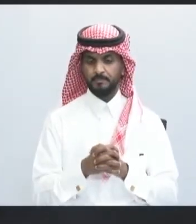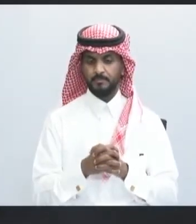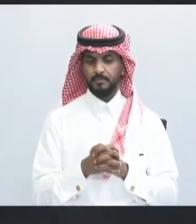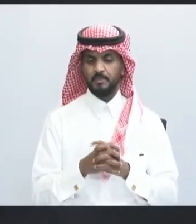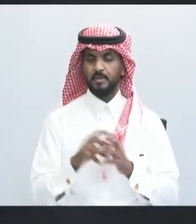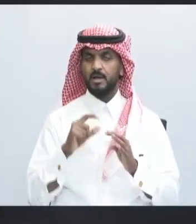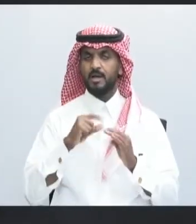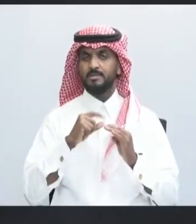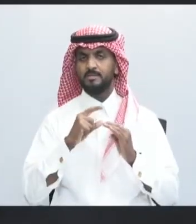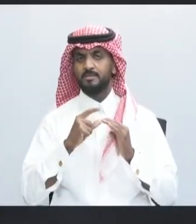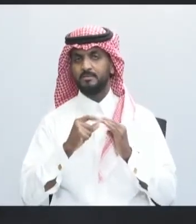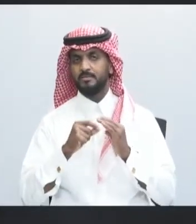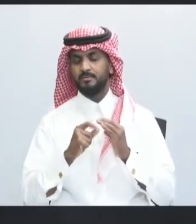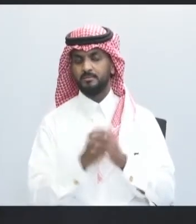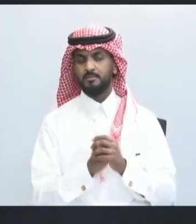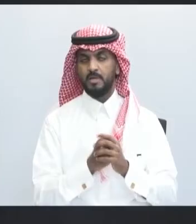الاظافر